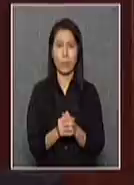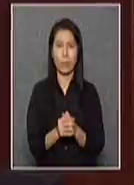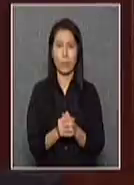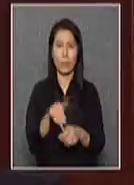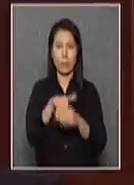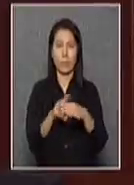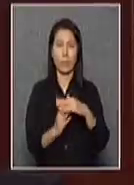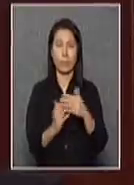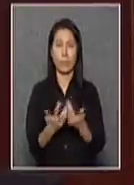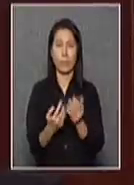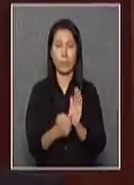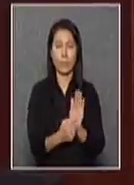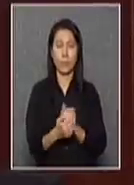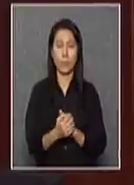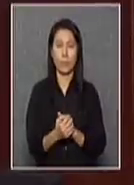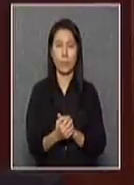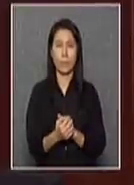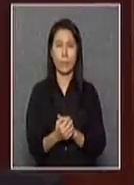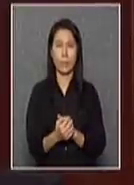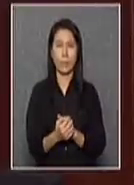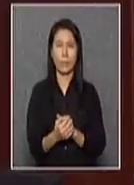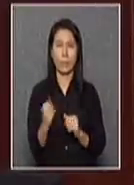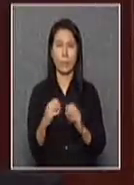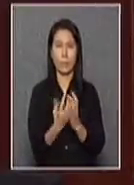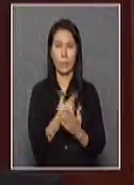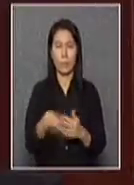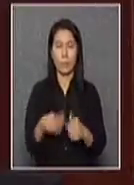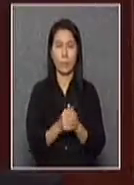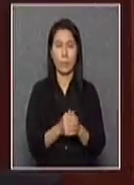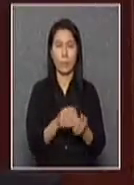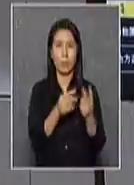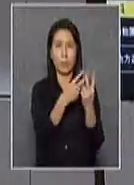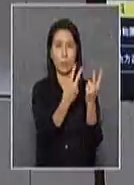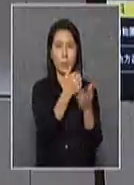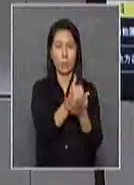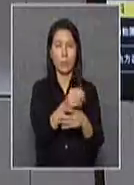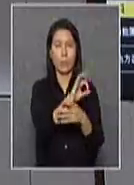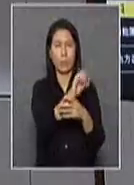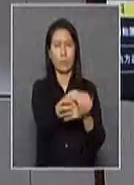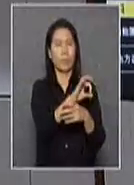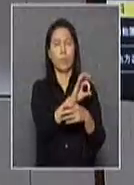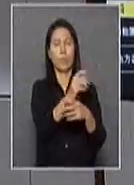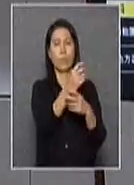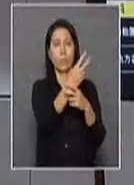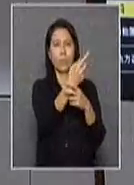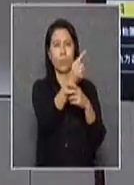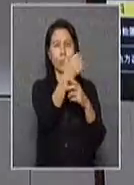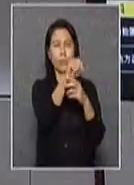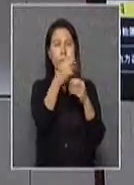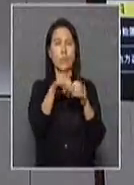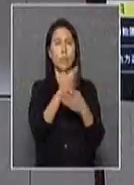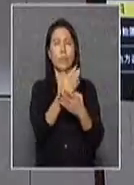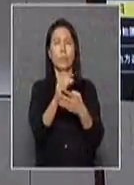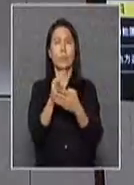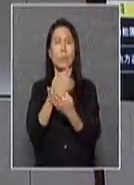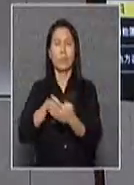停止表決，顯示結果。功能團體選舉產生議員22位出席，冇人贊成，21位反對，冇人棄權。分區直接